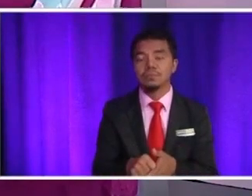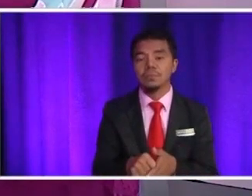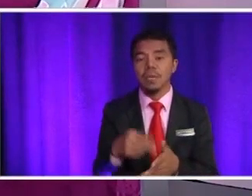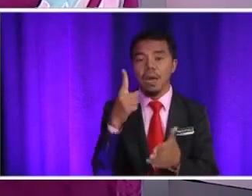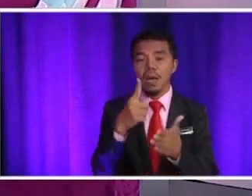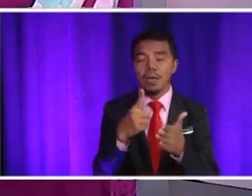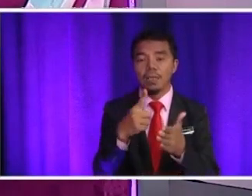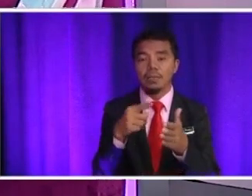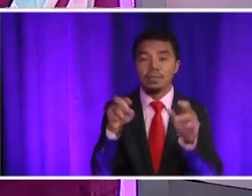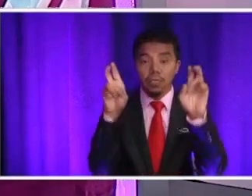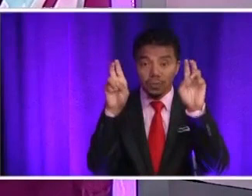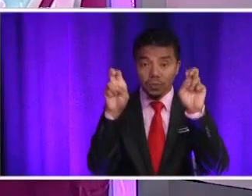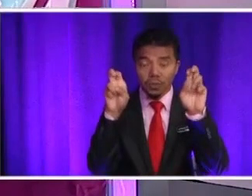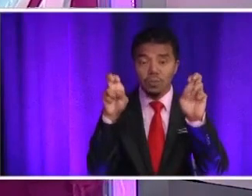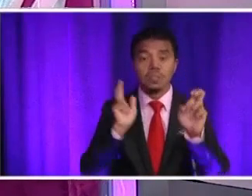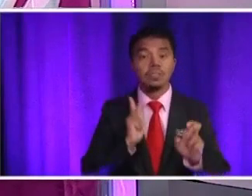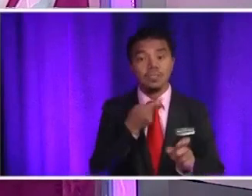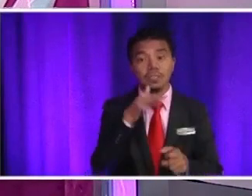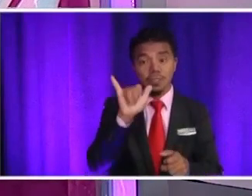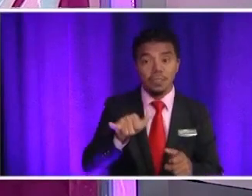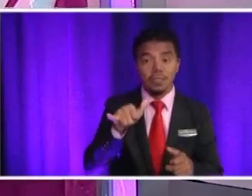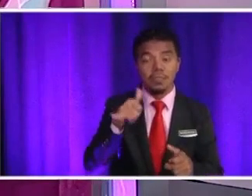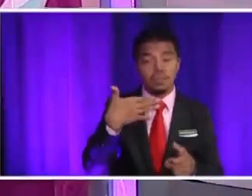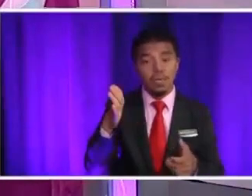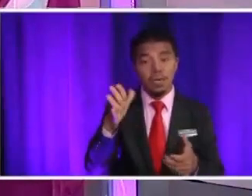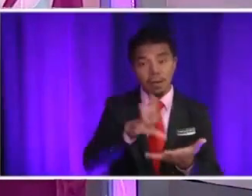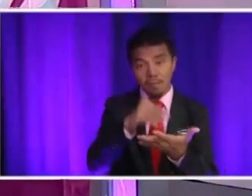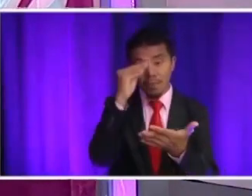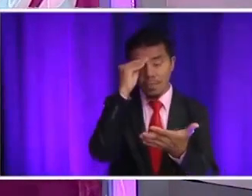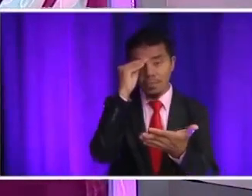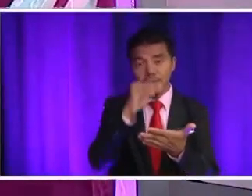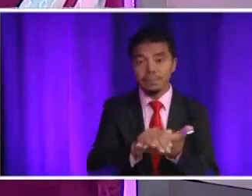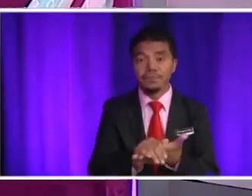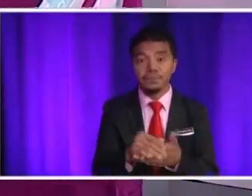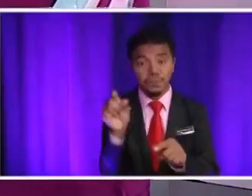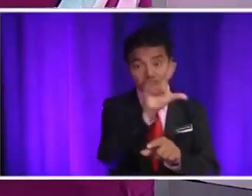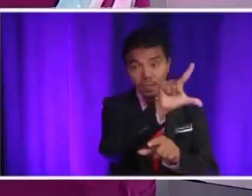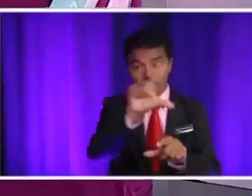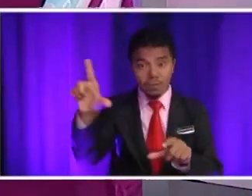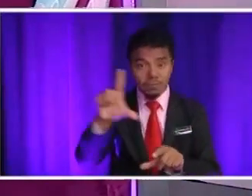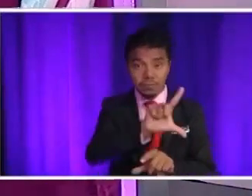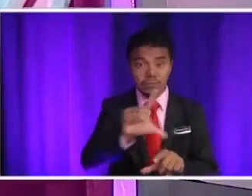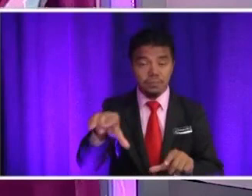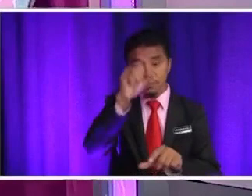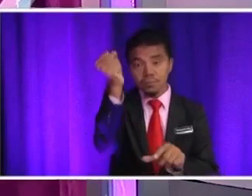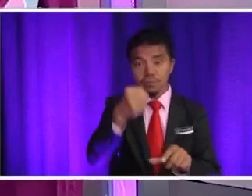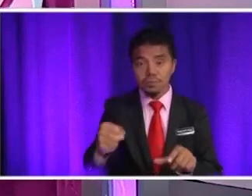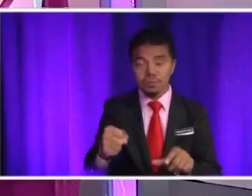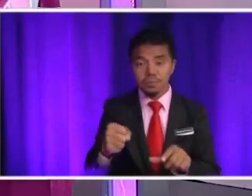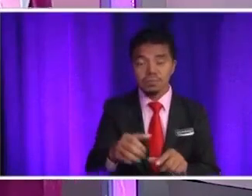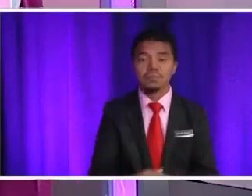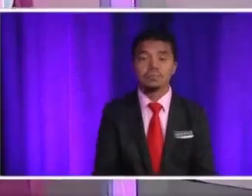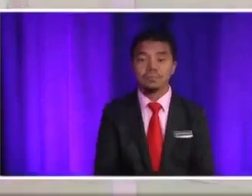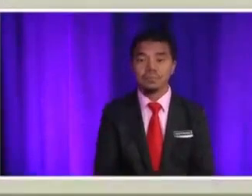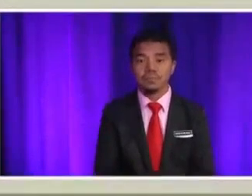keusahawanan. So ini adalah antara tajuknya, soalannya. Okey, saya tak baca, saya